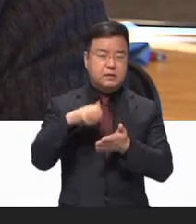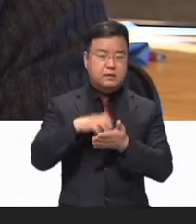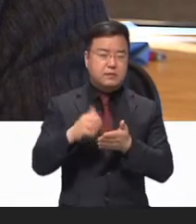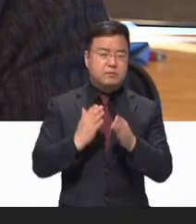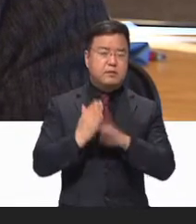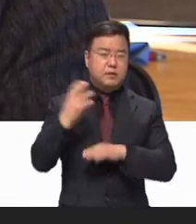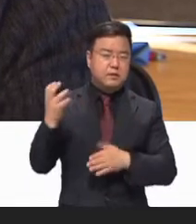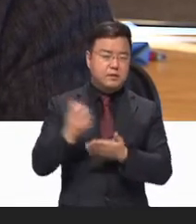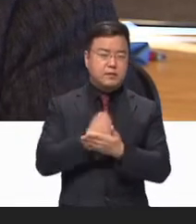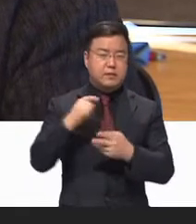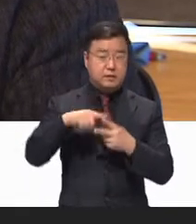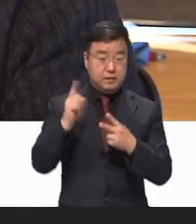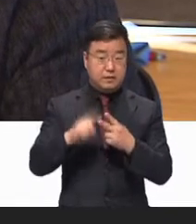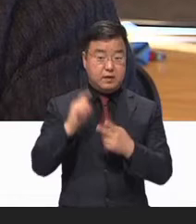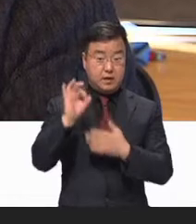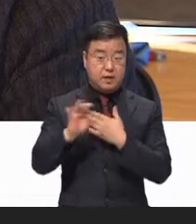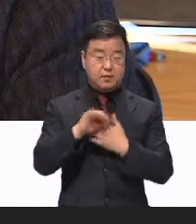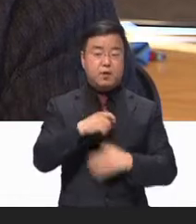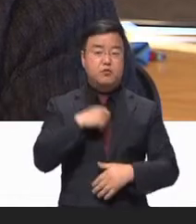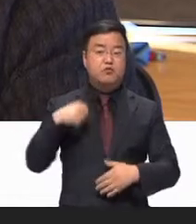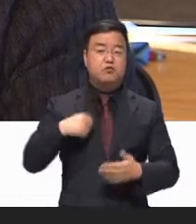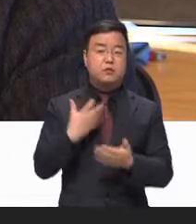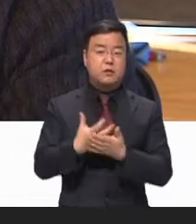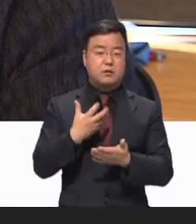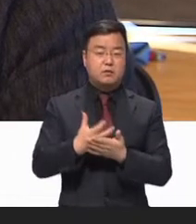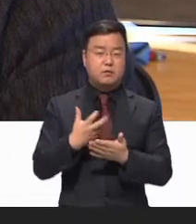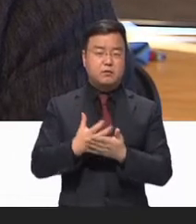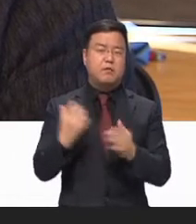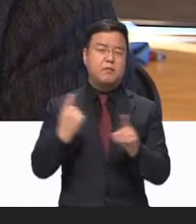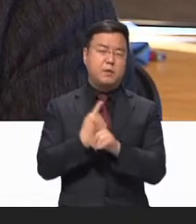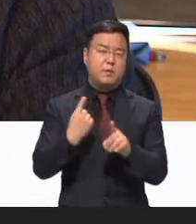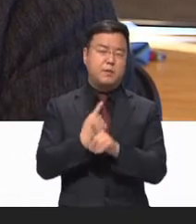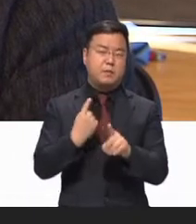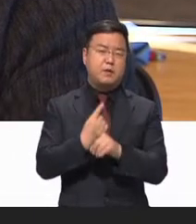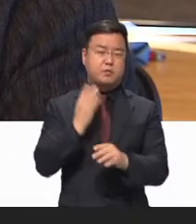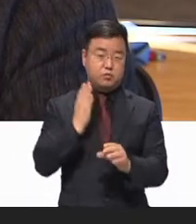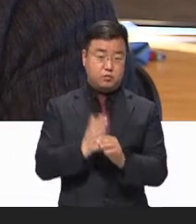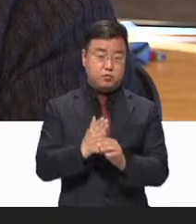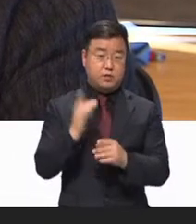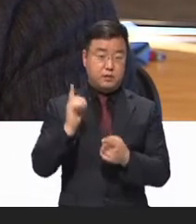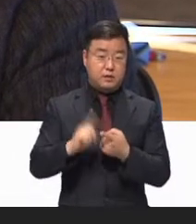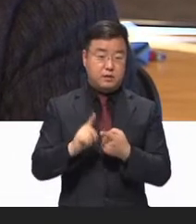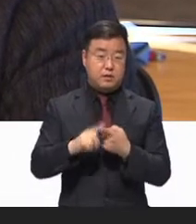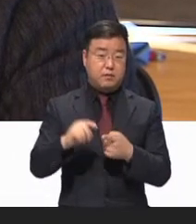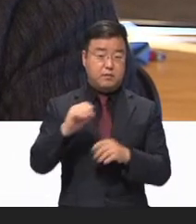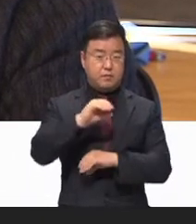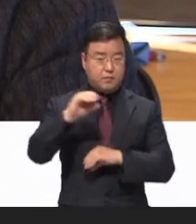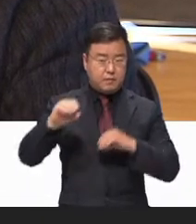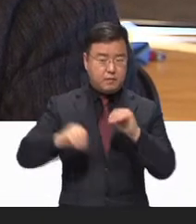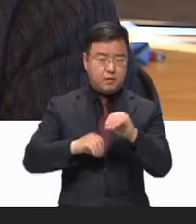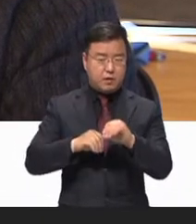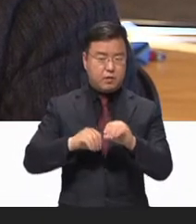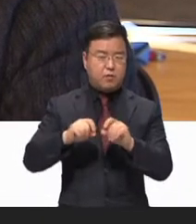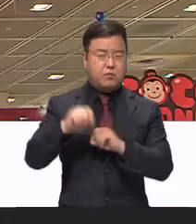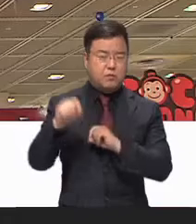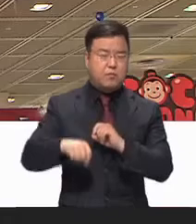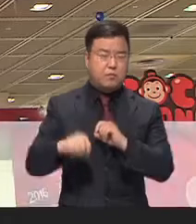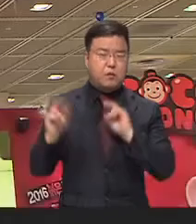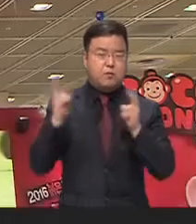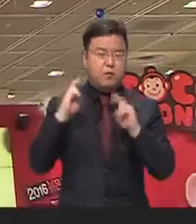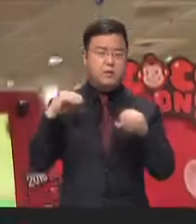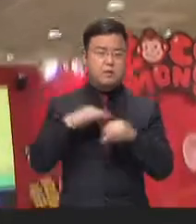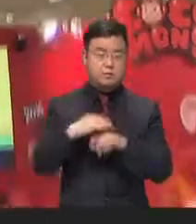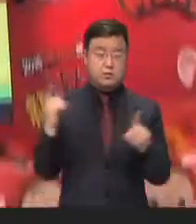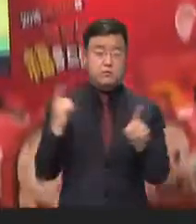과점을 하거나 이렇게 되면 이제 중국의 콘텐츠가 돼가면서 이제 그쪽에 맞히는 거꾸로 이쪽이 하청기지가 돼가는 모습으로